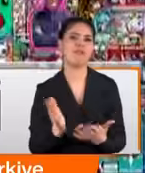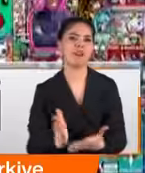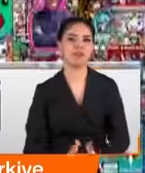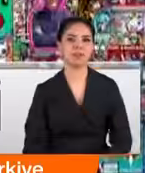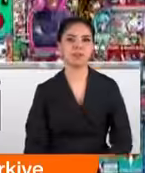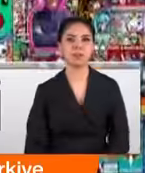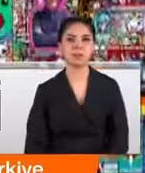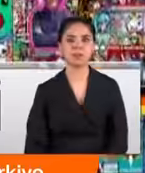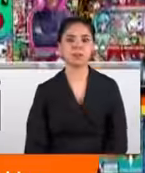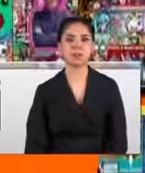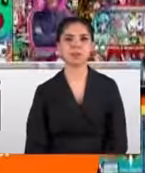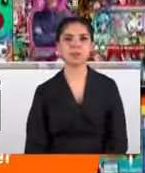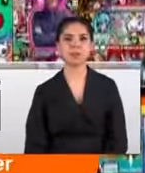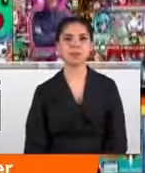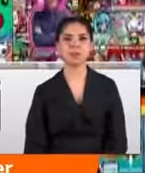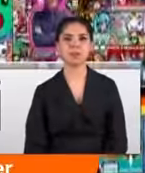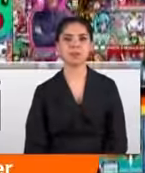aldı.